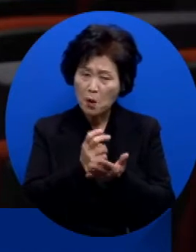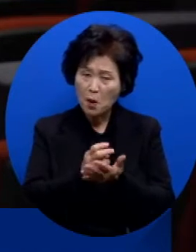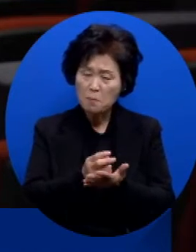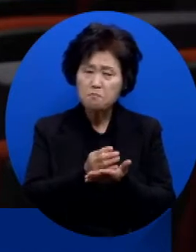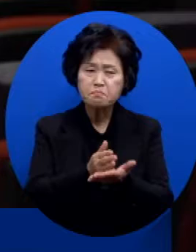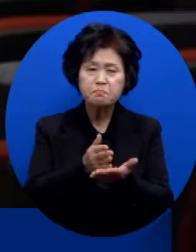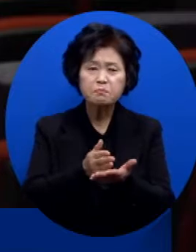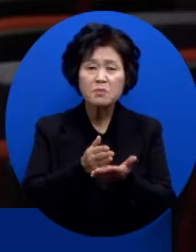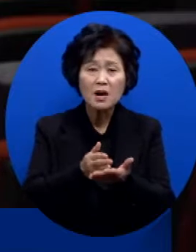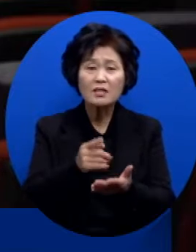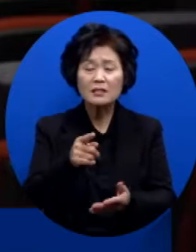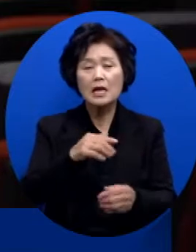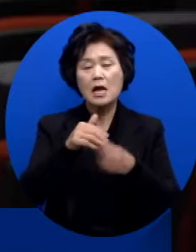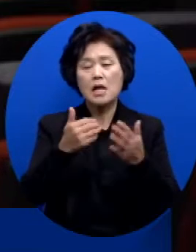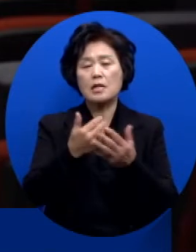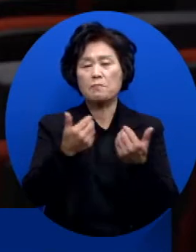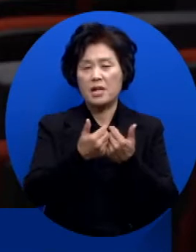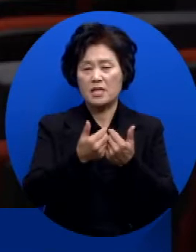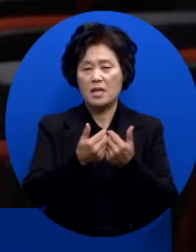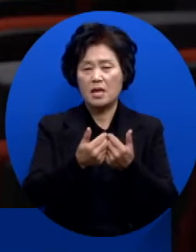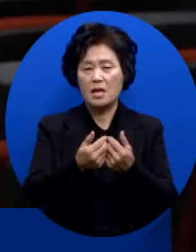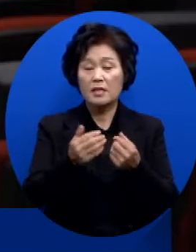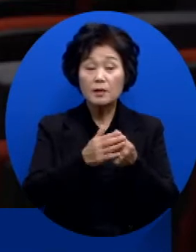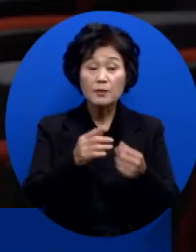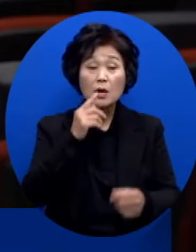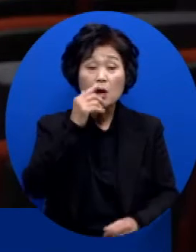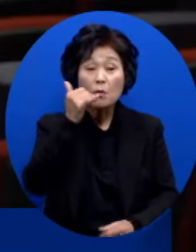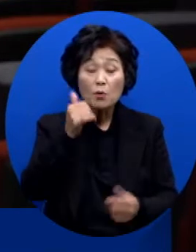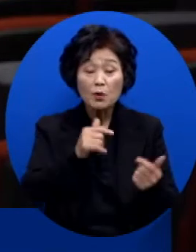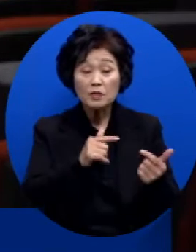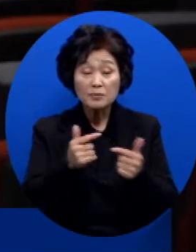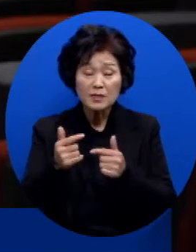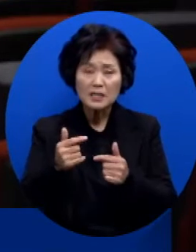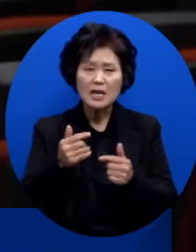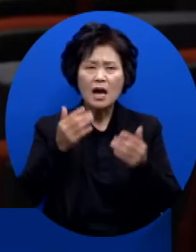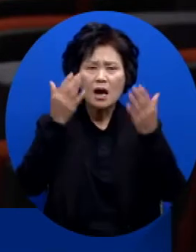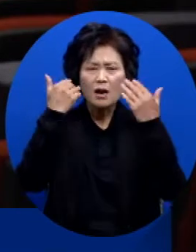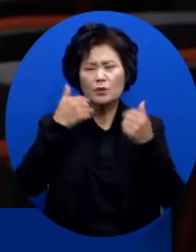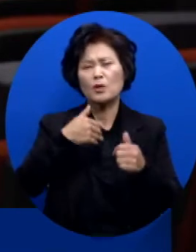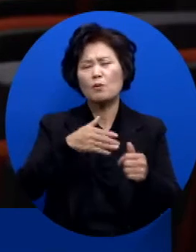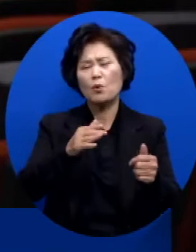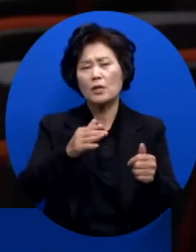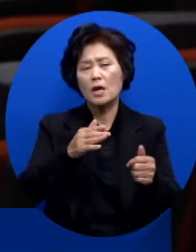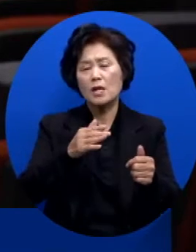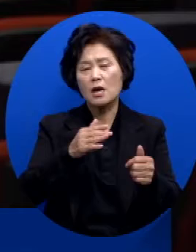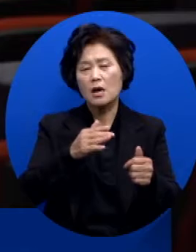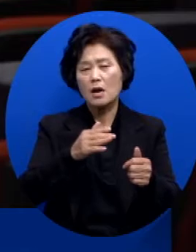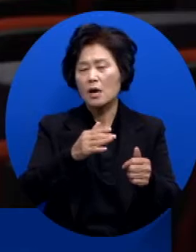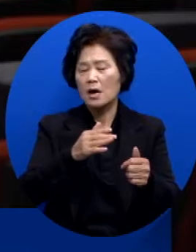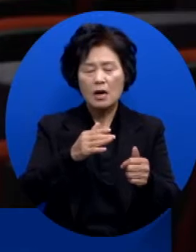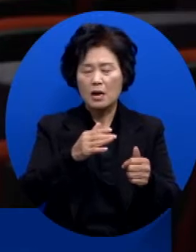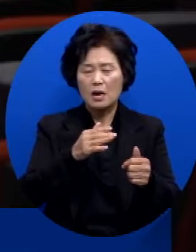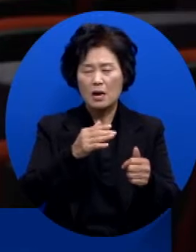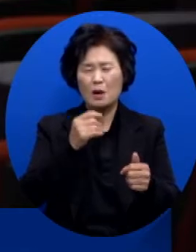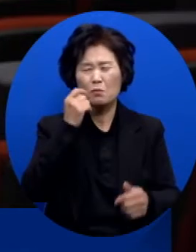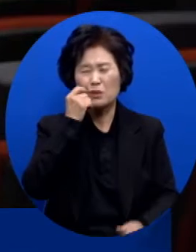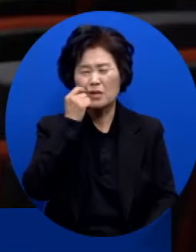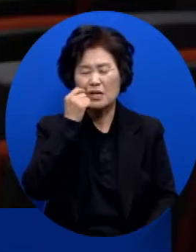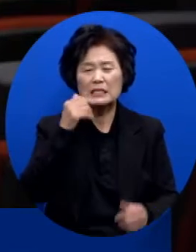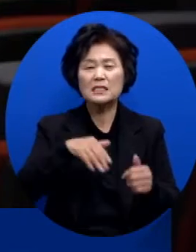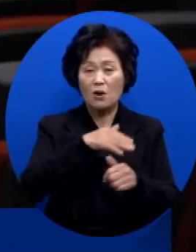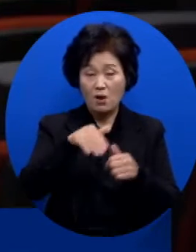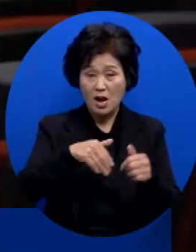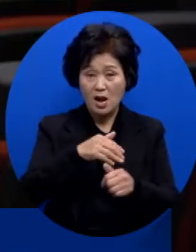지금 통과시키고 있고 부모들이 자녀들을 학교에 보낼 수 없는 이런 그 상황 속에서 하나님